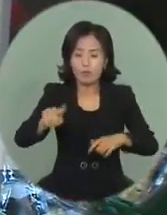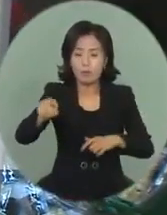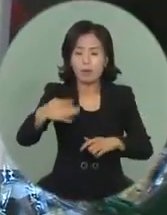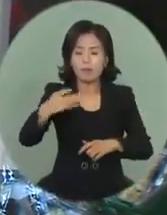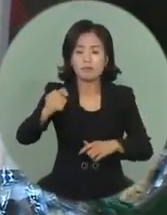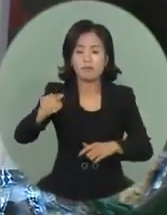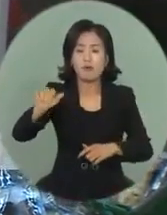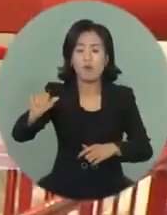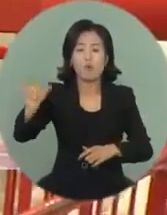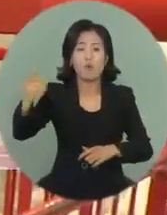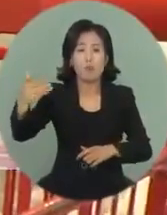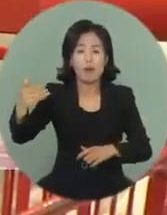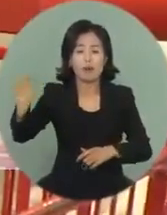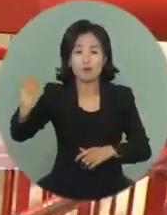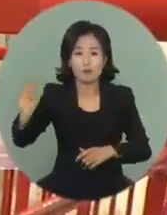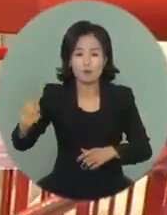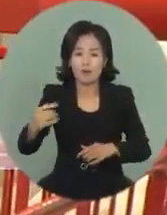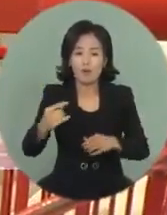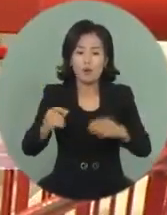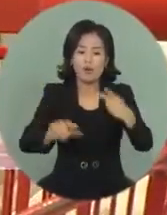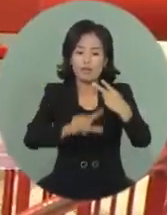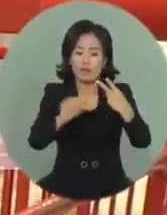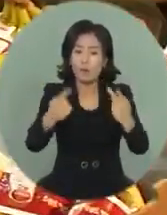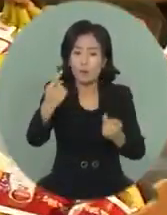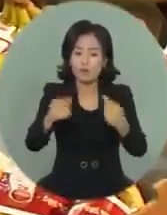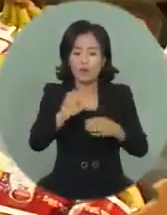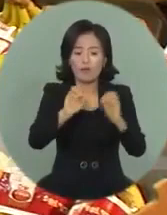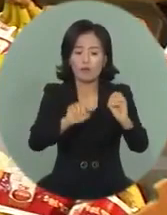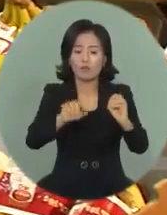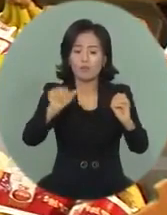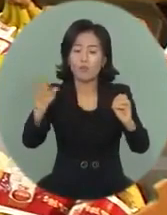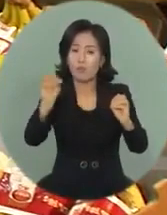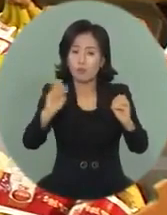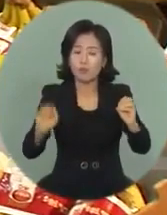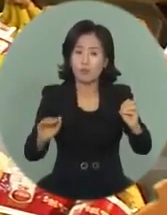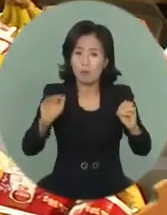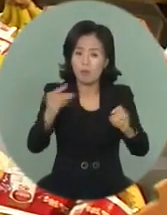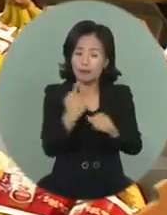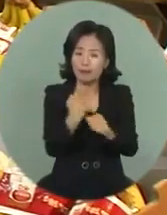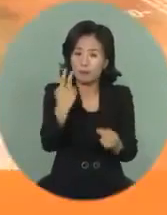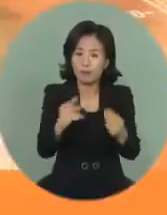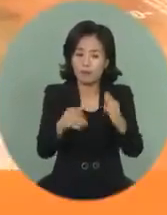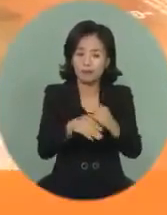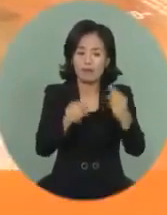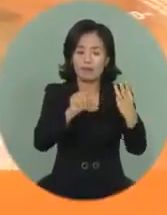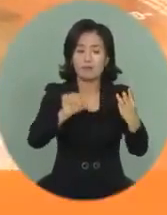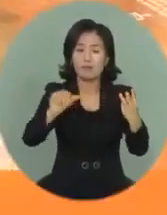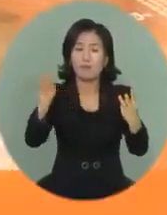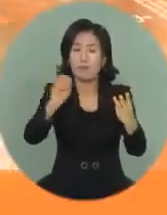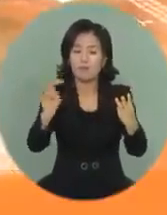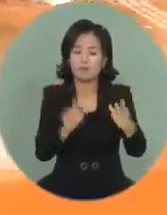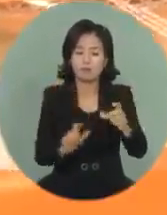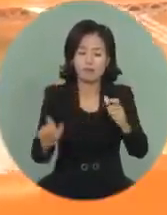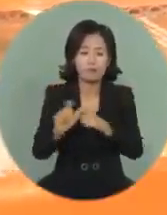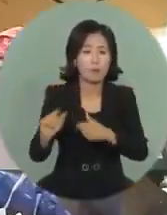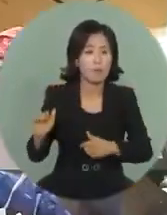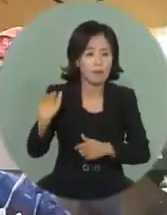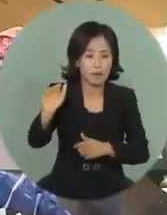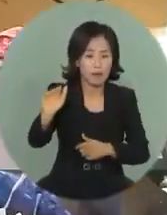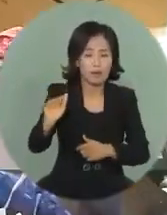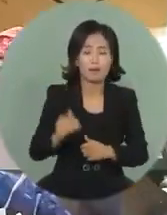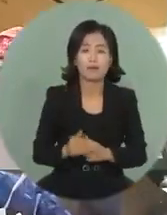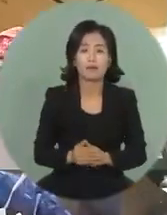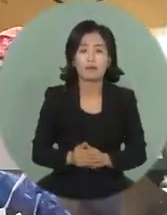114.5 18로 전 달보다 0.5% 전년에 비해 3.5% 상승했습니다